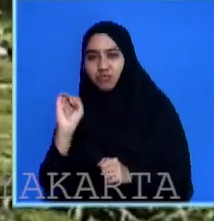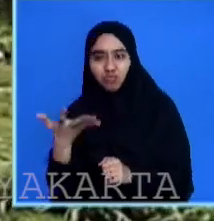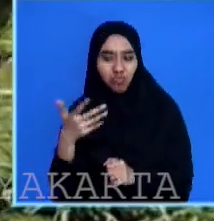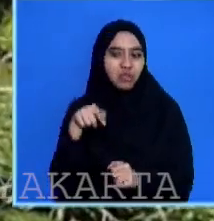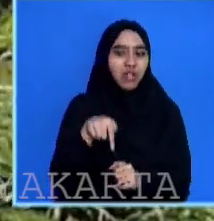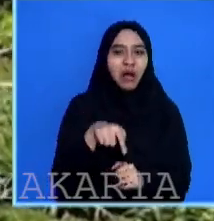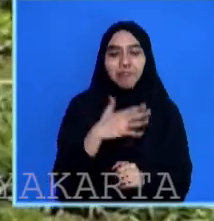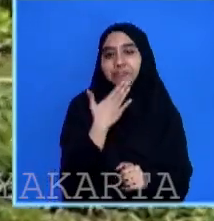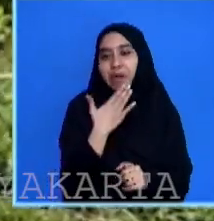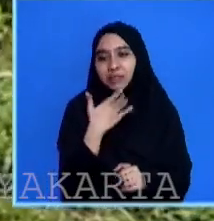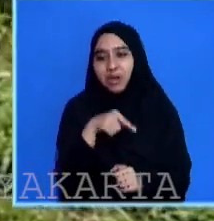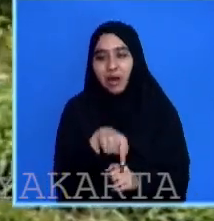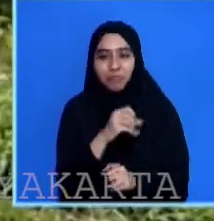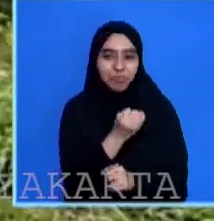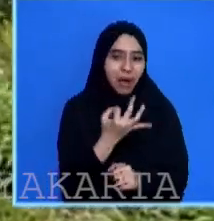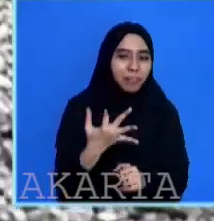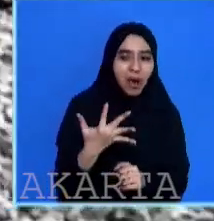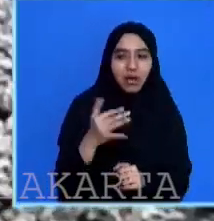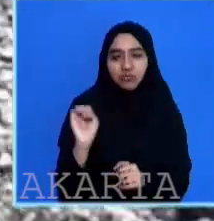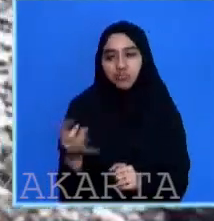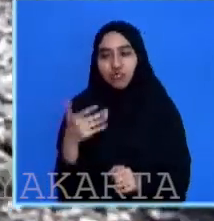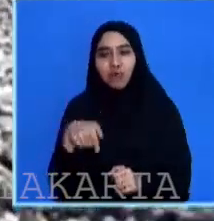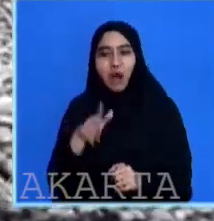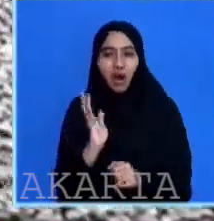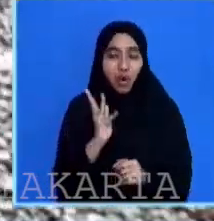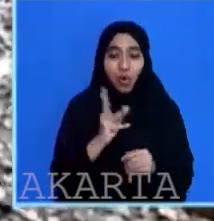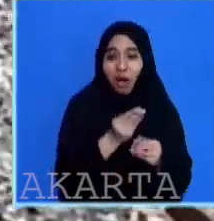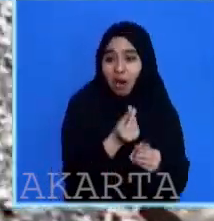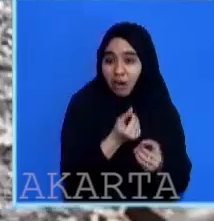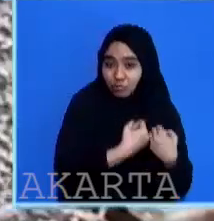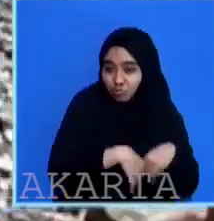tiang pajeng kawasanan yut